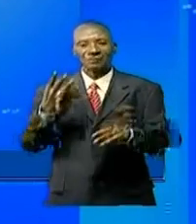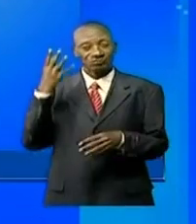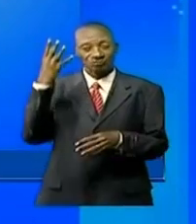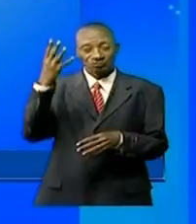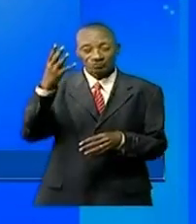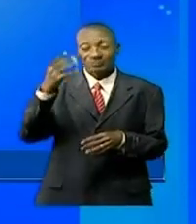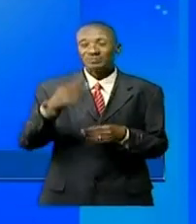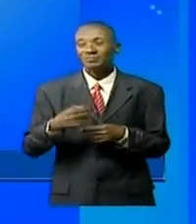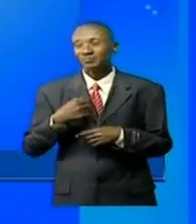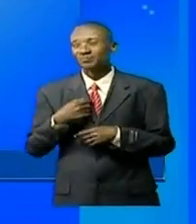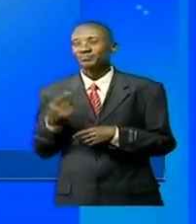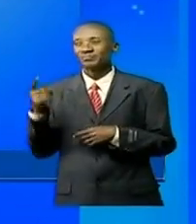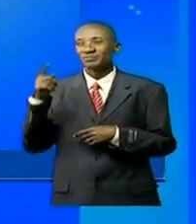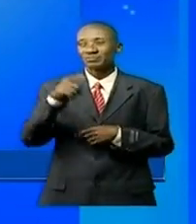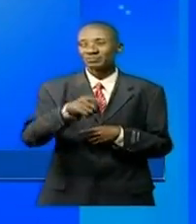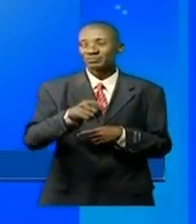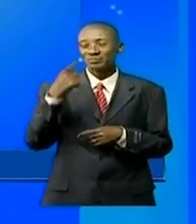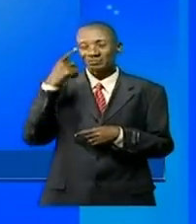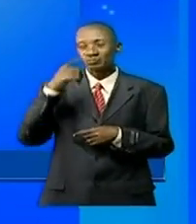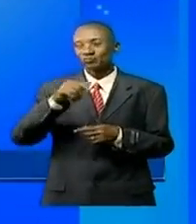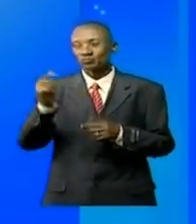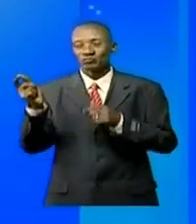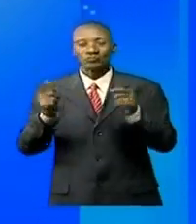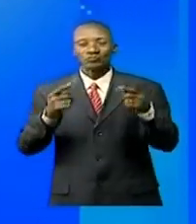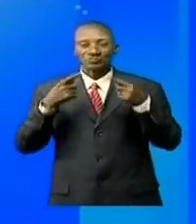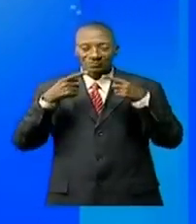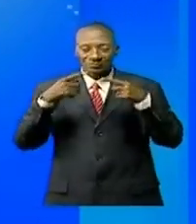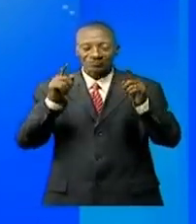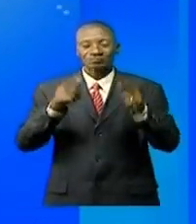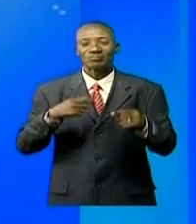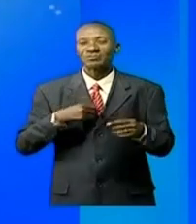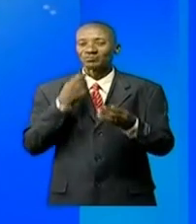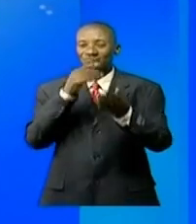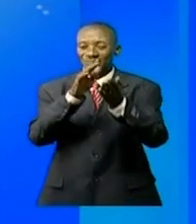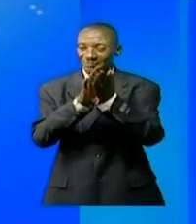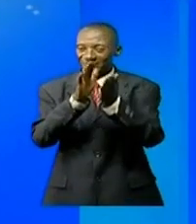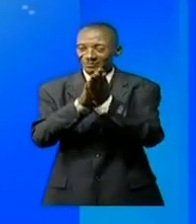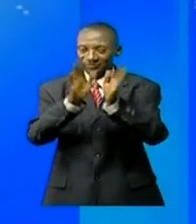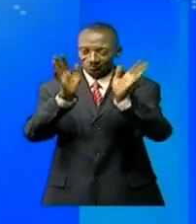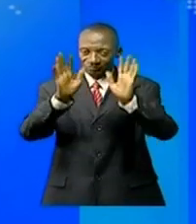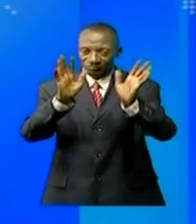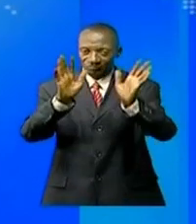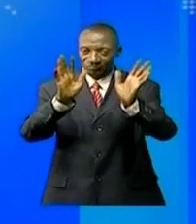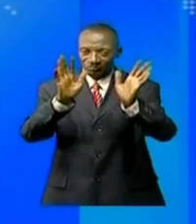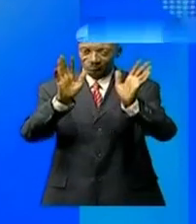revient à 20h sur ce plateau pour la grande édition du journal télévisé. Au revoir.